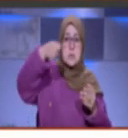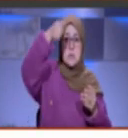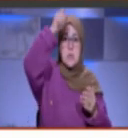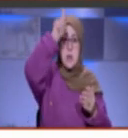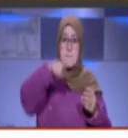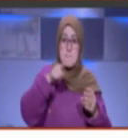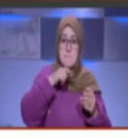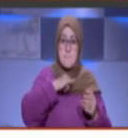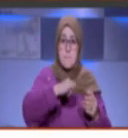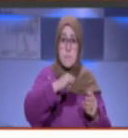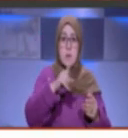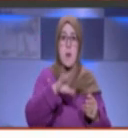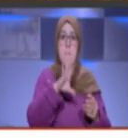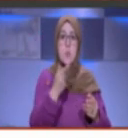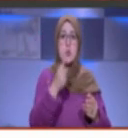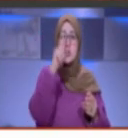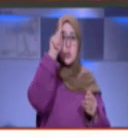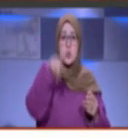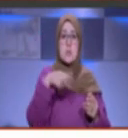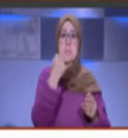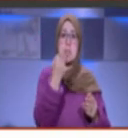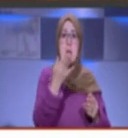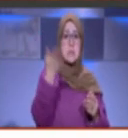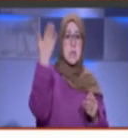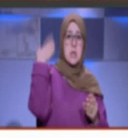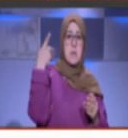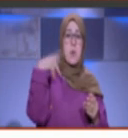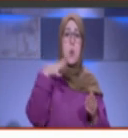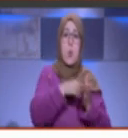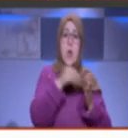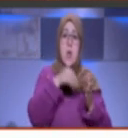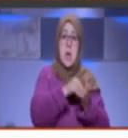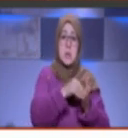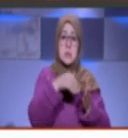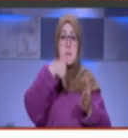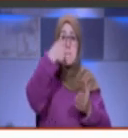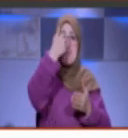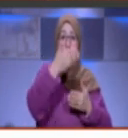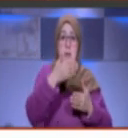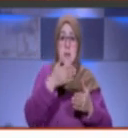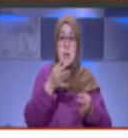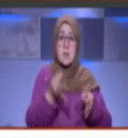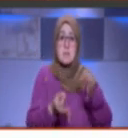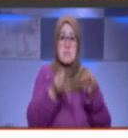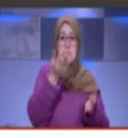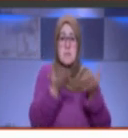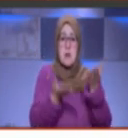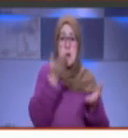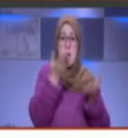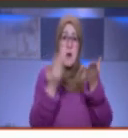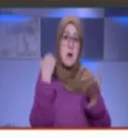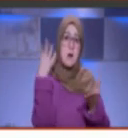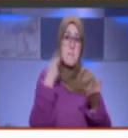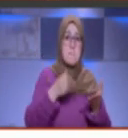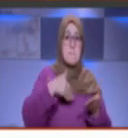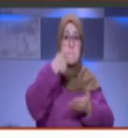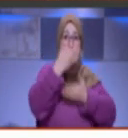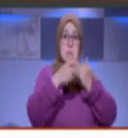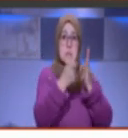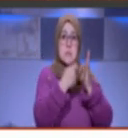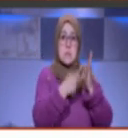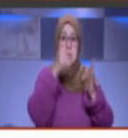طوكيو منذ 3 أيام، ويأتي بعد الزيادة القياسية في عدد الحالات التي تم تسجيلها يوم الأحد